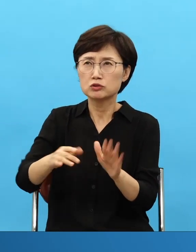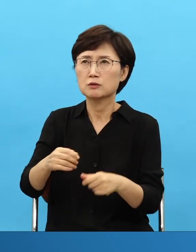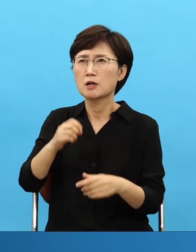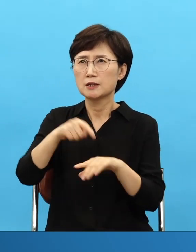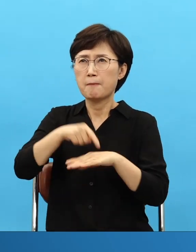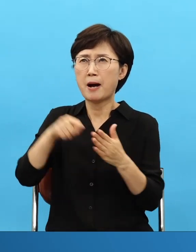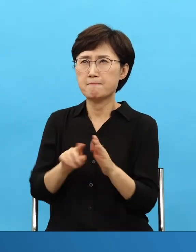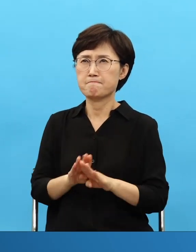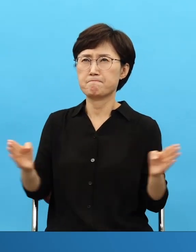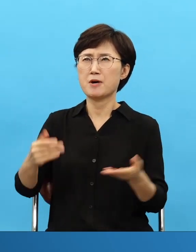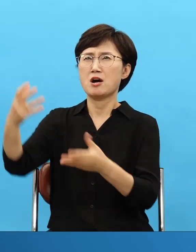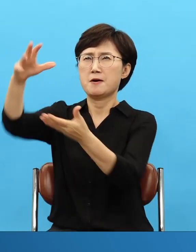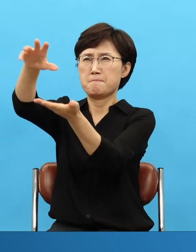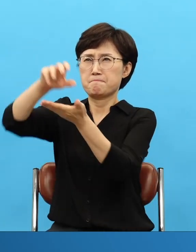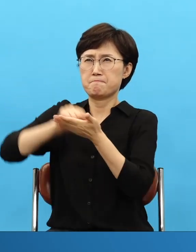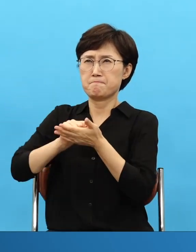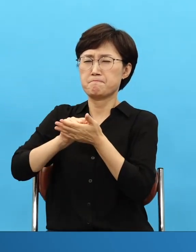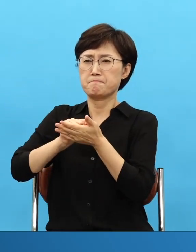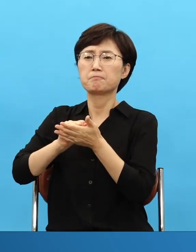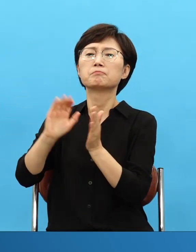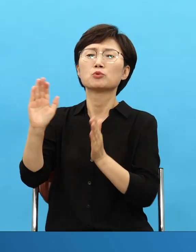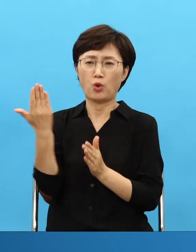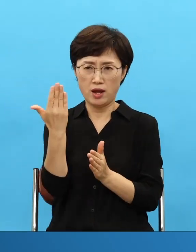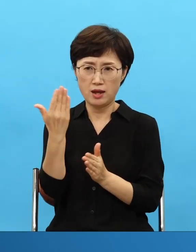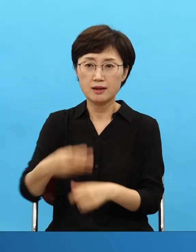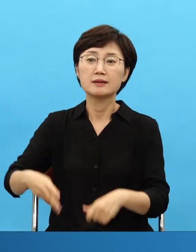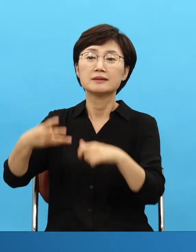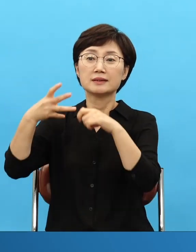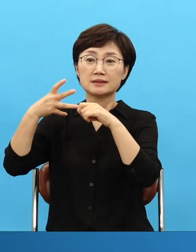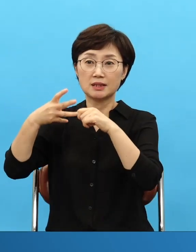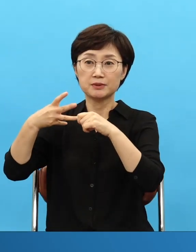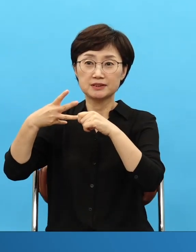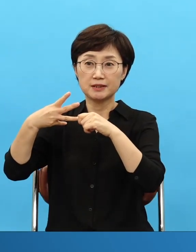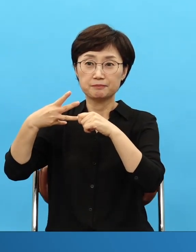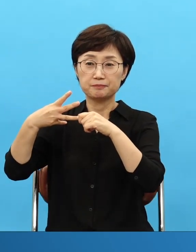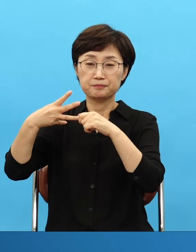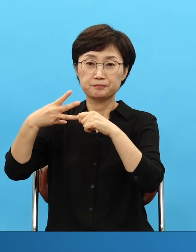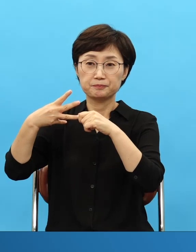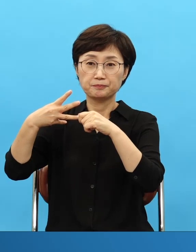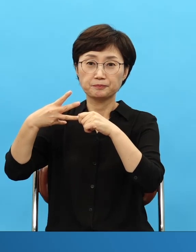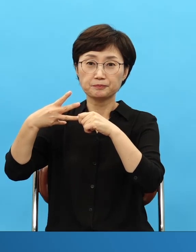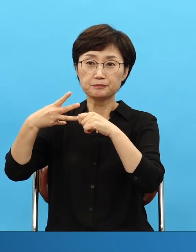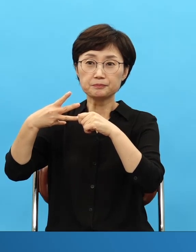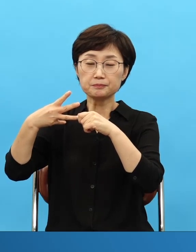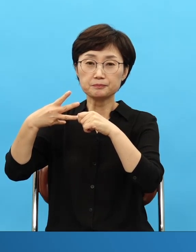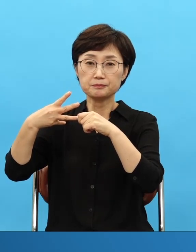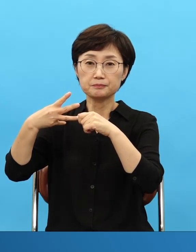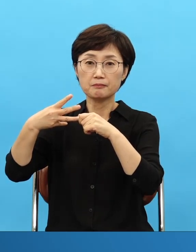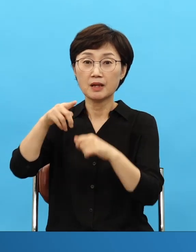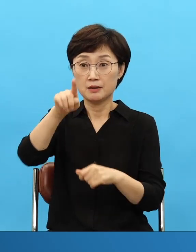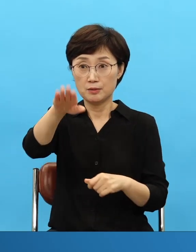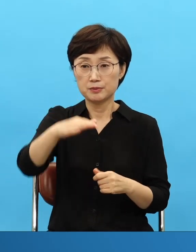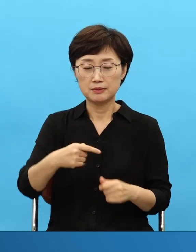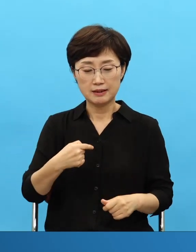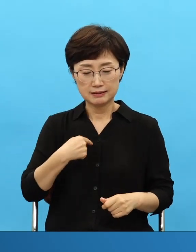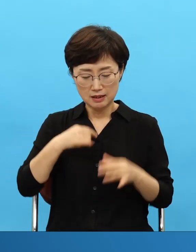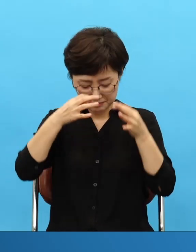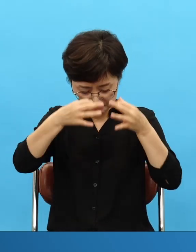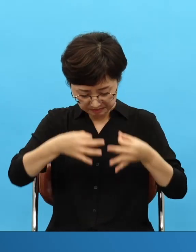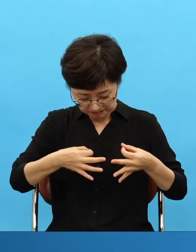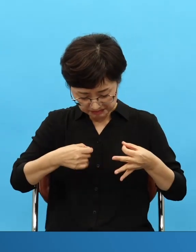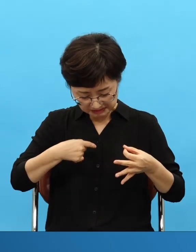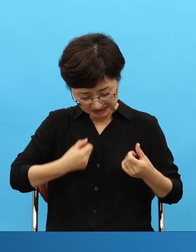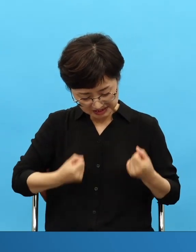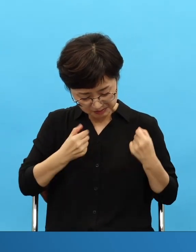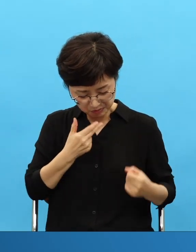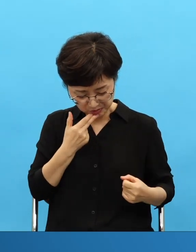with the word planted inside of yourself. 세 번째입니다. Third, 저는 제가 알잖아요. 나 힘이 없다는 걸 알았어요. I